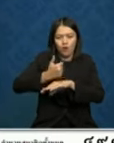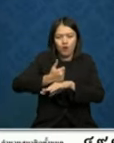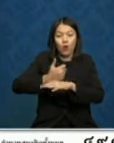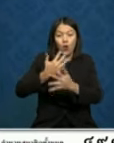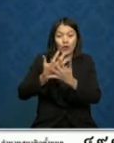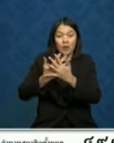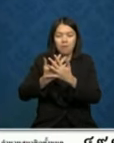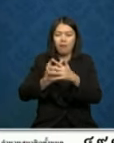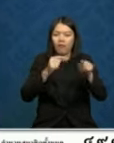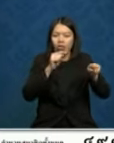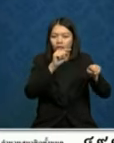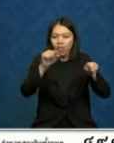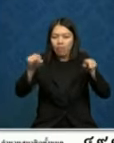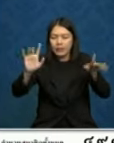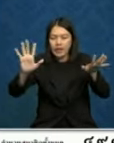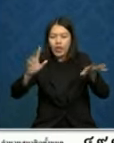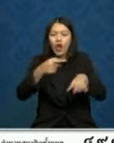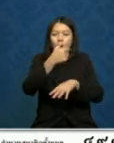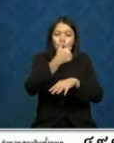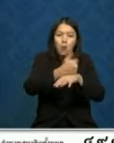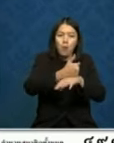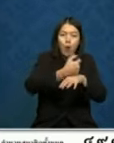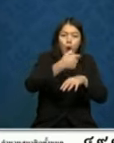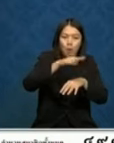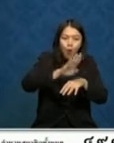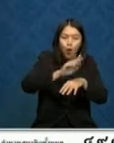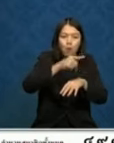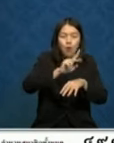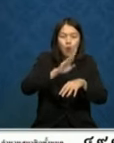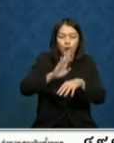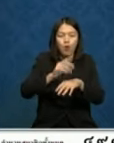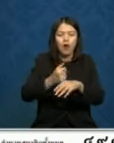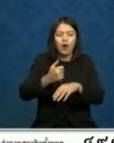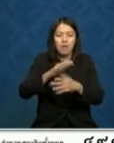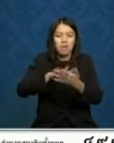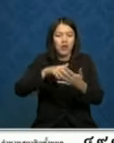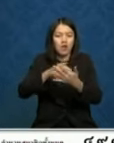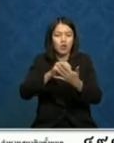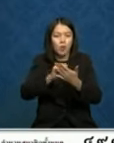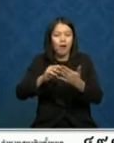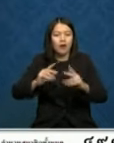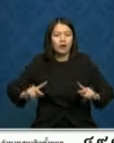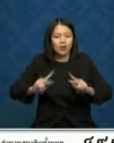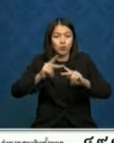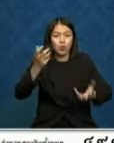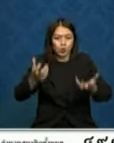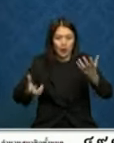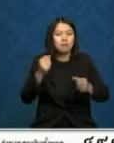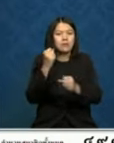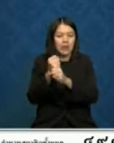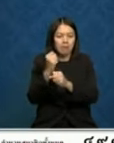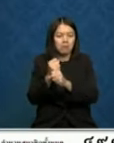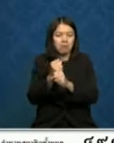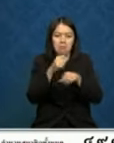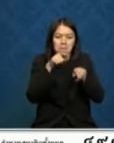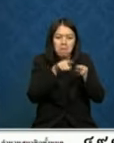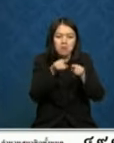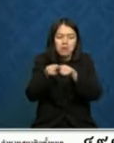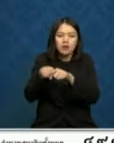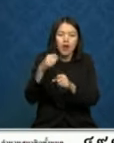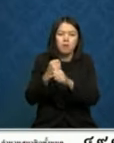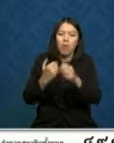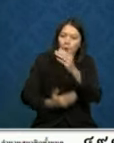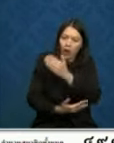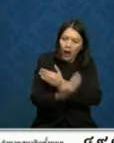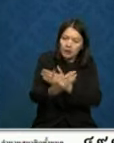จำนะแต่ละแห่งนะคะแต่ว่ามันควรที่จะต้องเป็นนโยบายค่ะของกรมราชทัณฑ์ของกระทรวงยุติธรรมนะคะเพื่อให้มั่นใจว่าผู้ต้องขังค่ะจะได้รับ